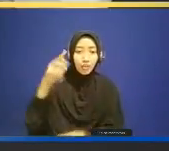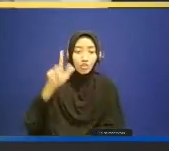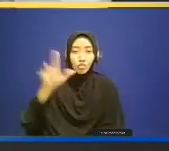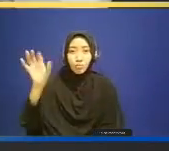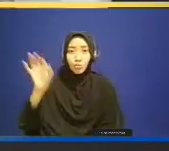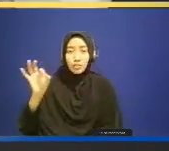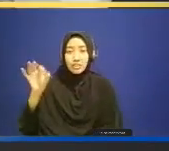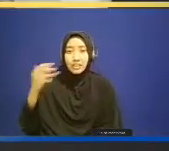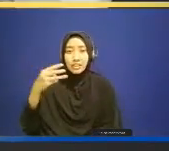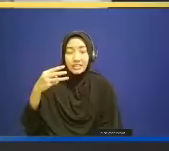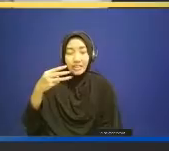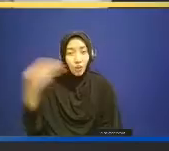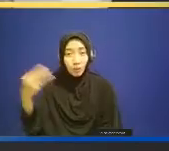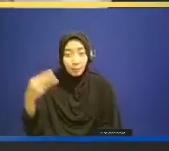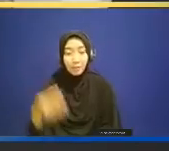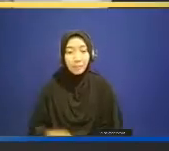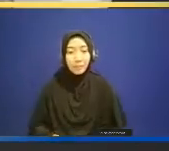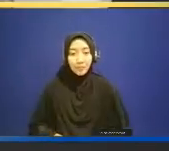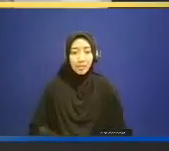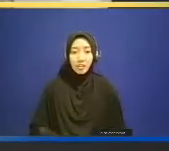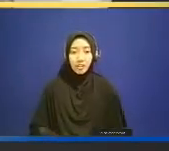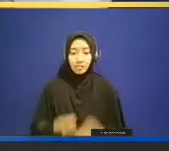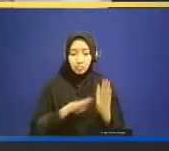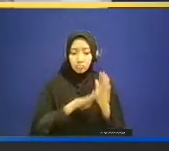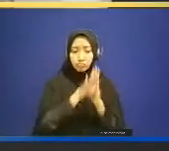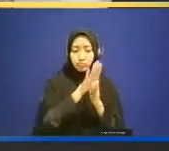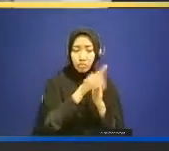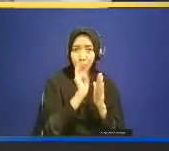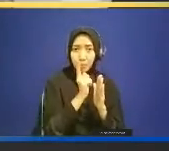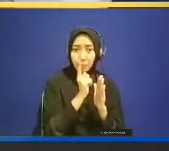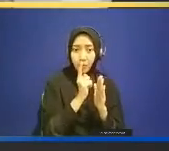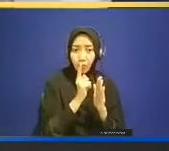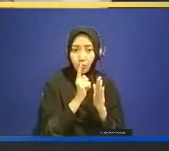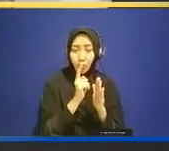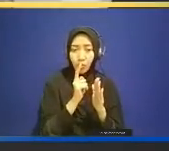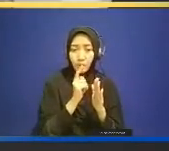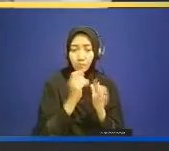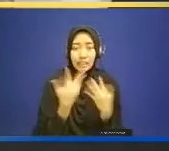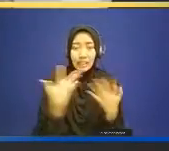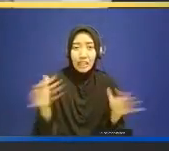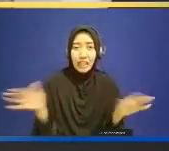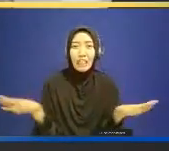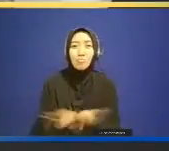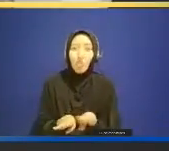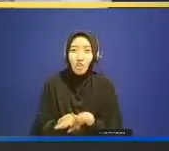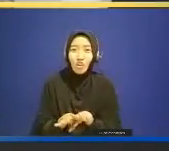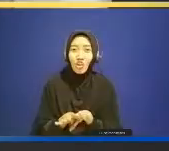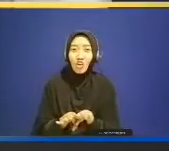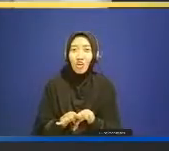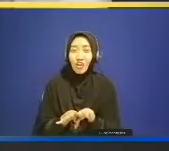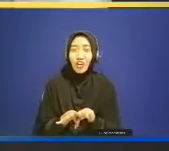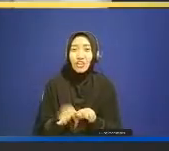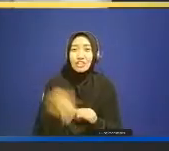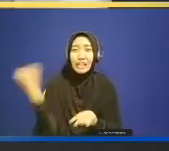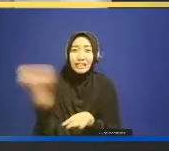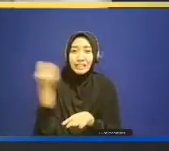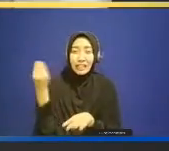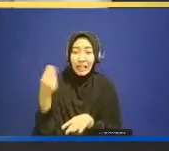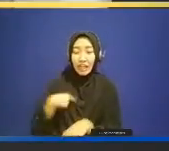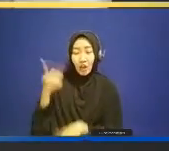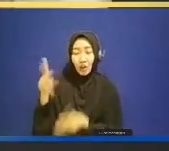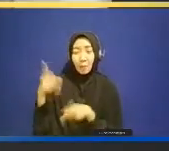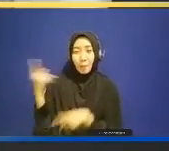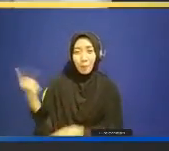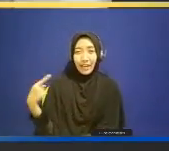Pekalongan kan ya tapi ternyata karena semua orang ya Hai Nah kalau semisal satu kita